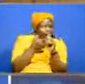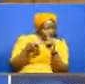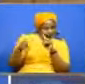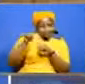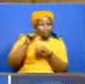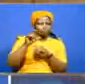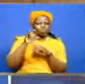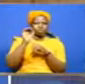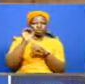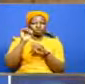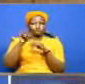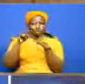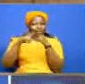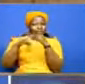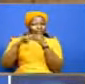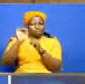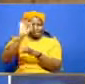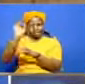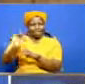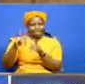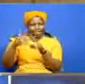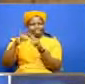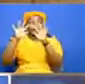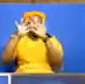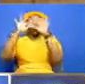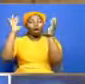0.6%, the global economy